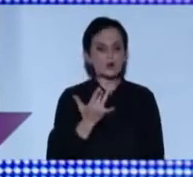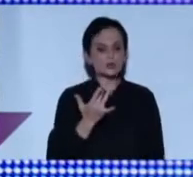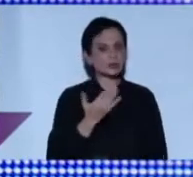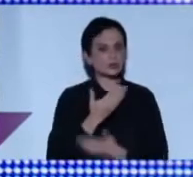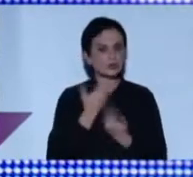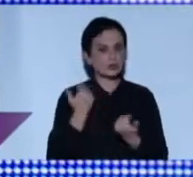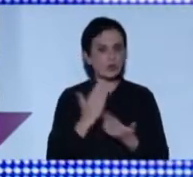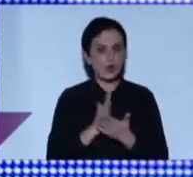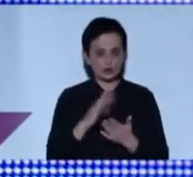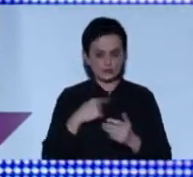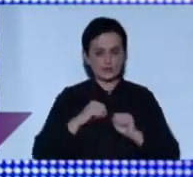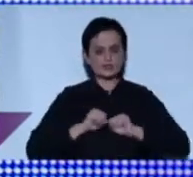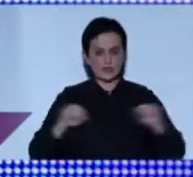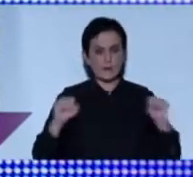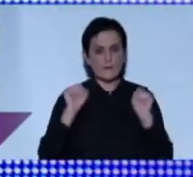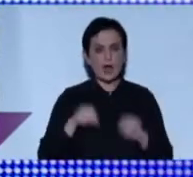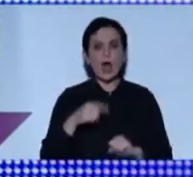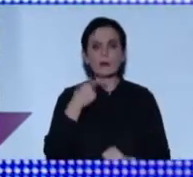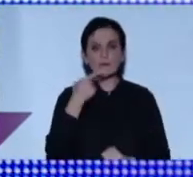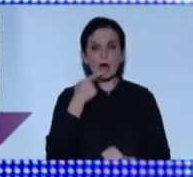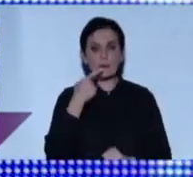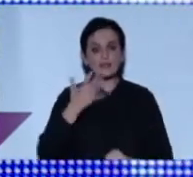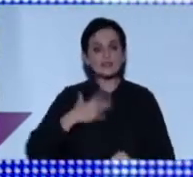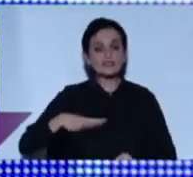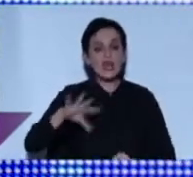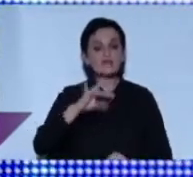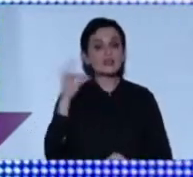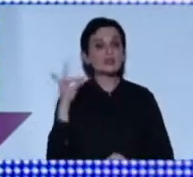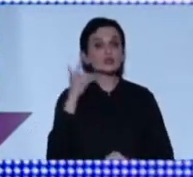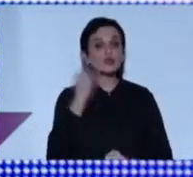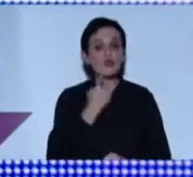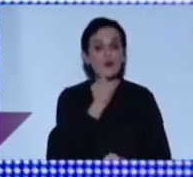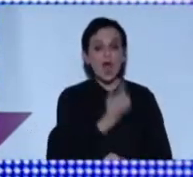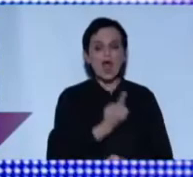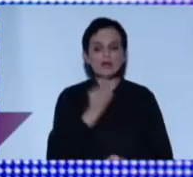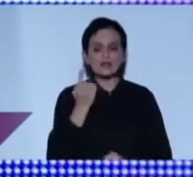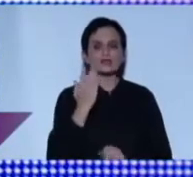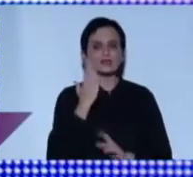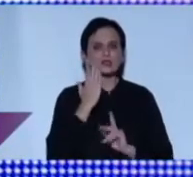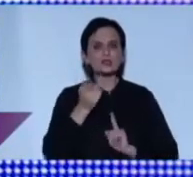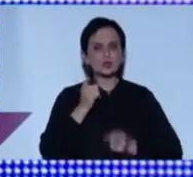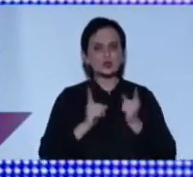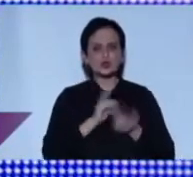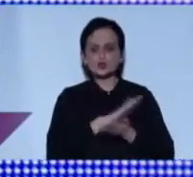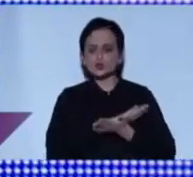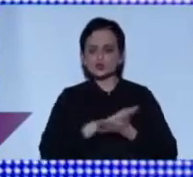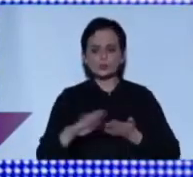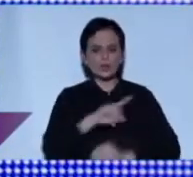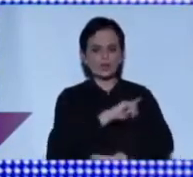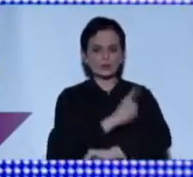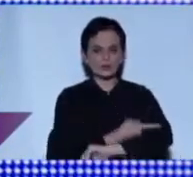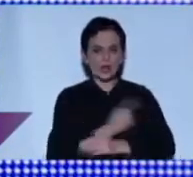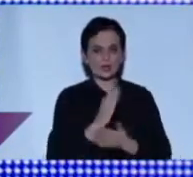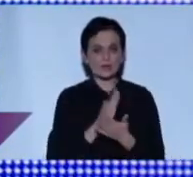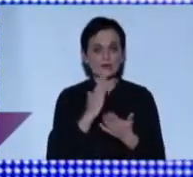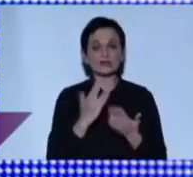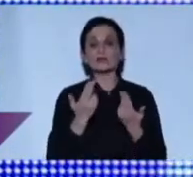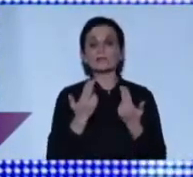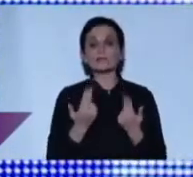და თამამაჩებელია თქვა, რომ შეიძლება საქართველოს ისტორიაში ვართ ერთადერთი რეალურად სუფთა ძალა და